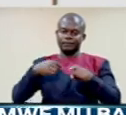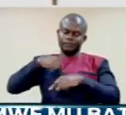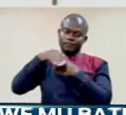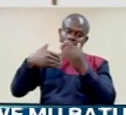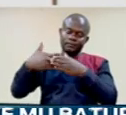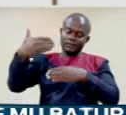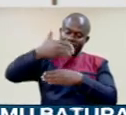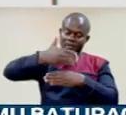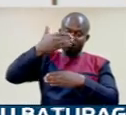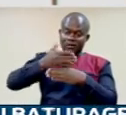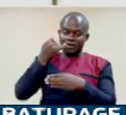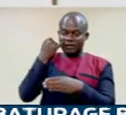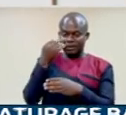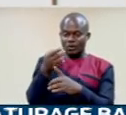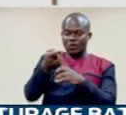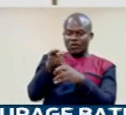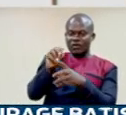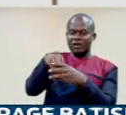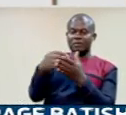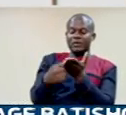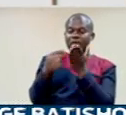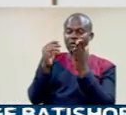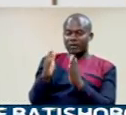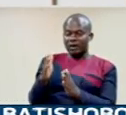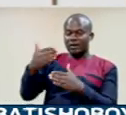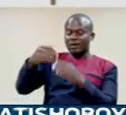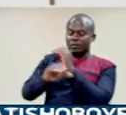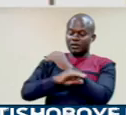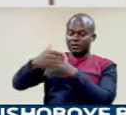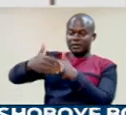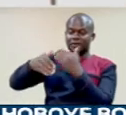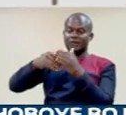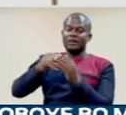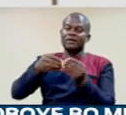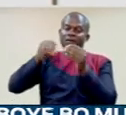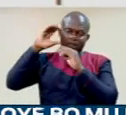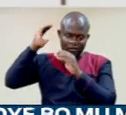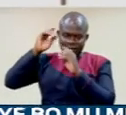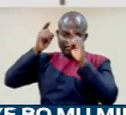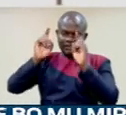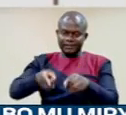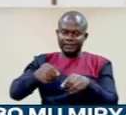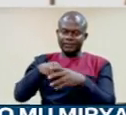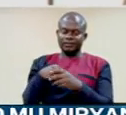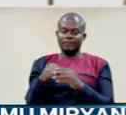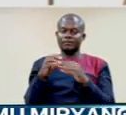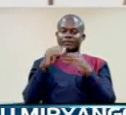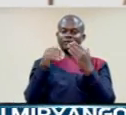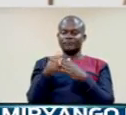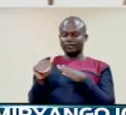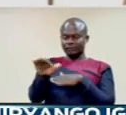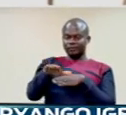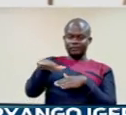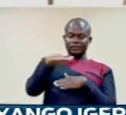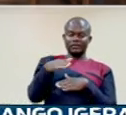imipaka nk'umuntu yavuye mu Uganda mu gihugu cy'abaturanyi atangirwa amakuru yagera mu buyobozi bwacu kwa